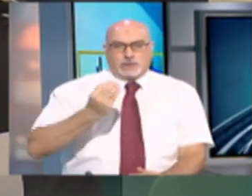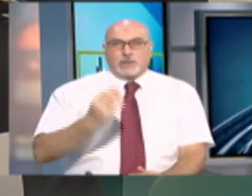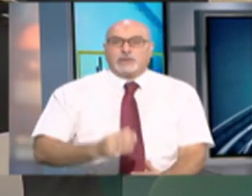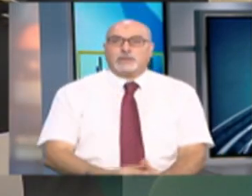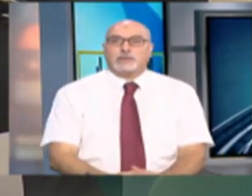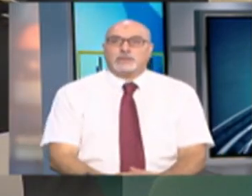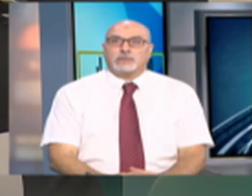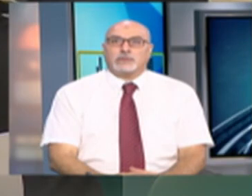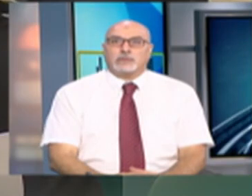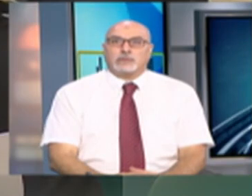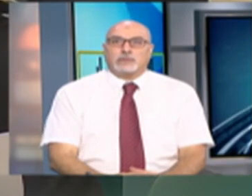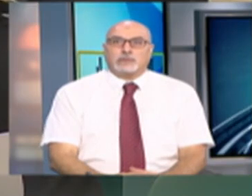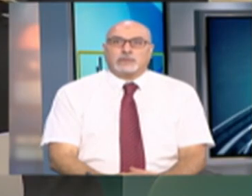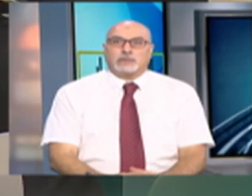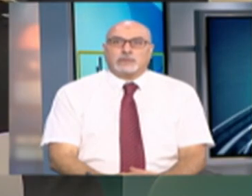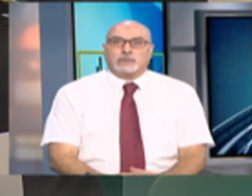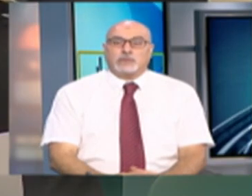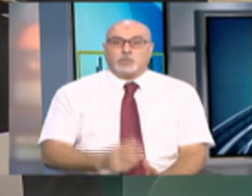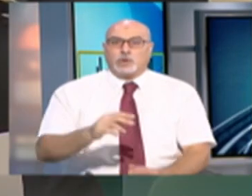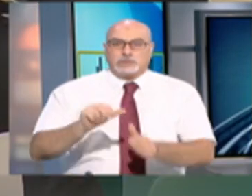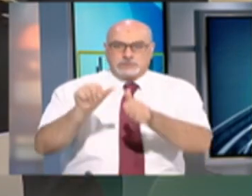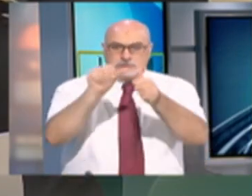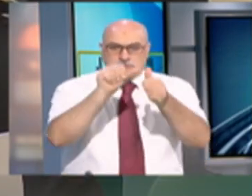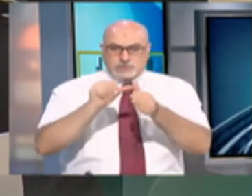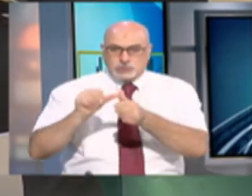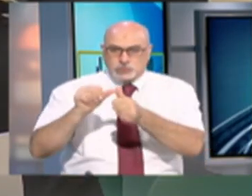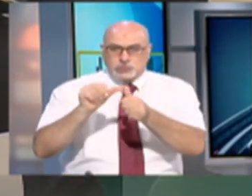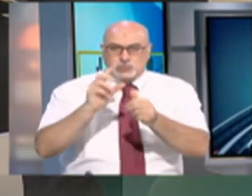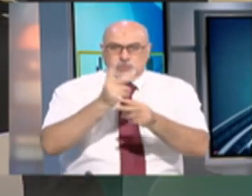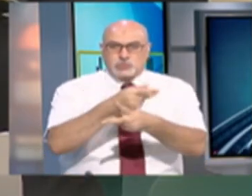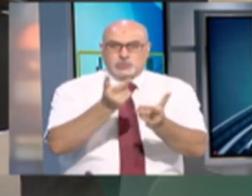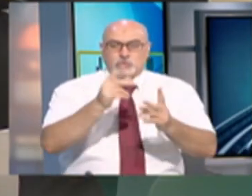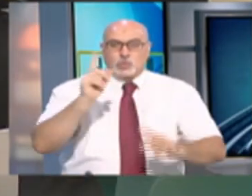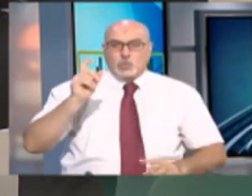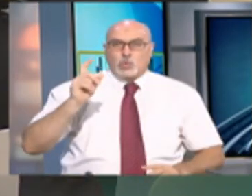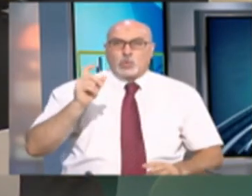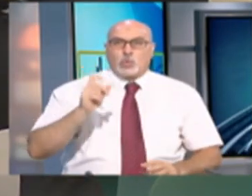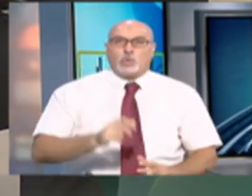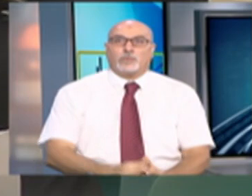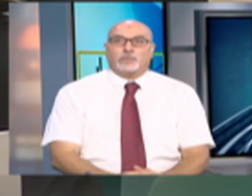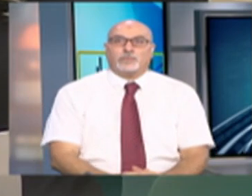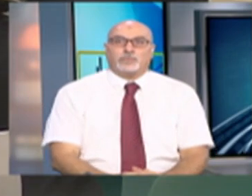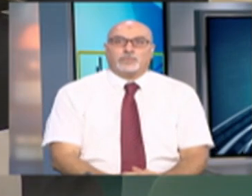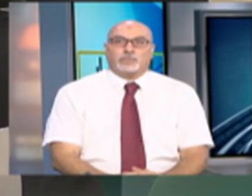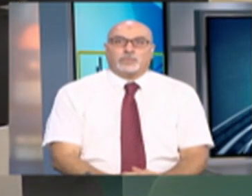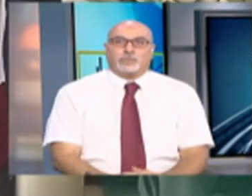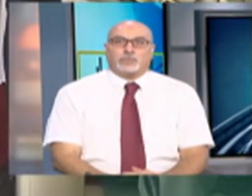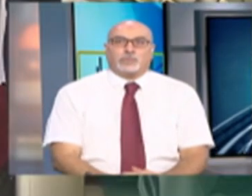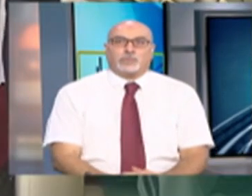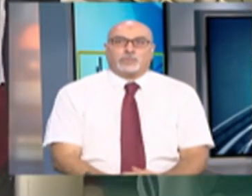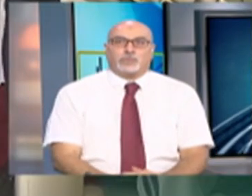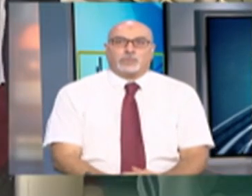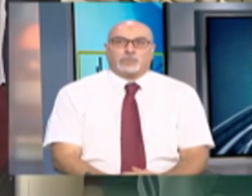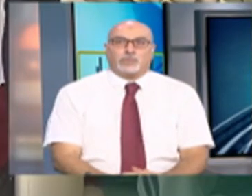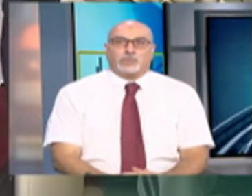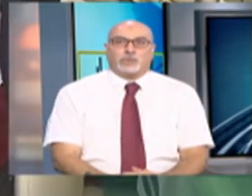بالنسبة لتزويد المواطن بالمياه العذبة بمياه صالحة للشرب بالأخص